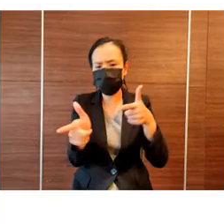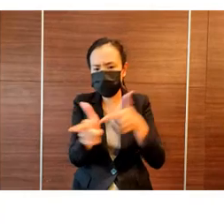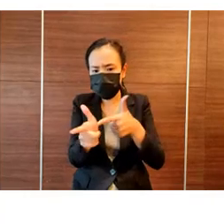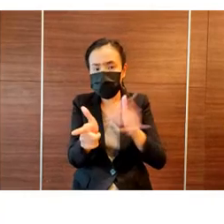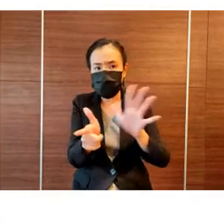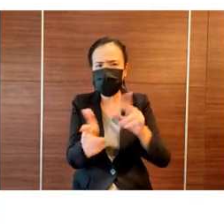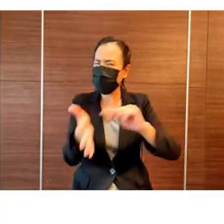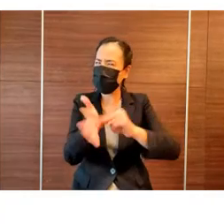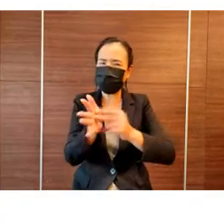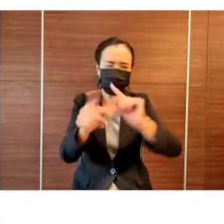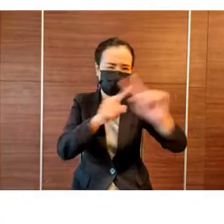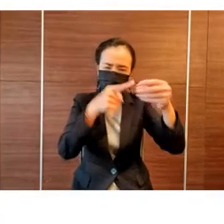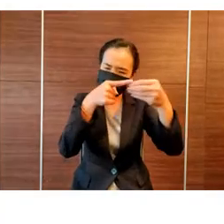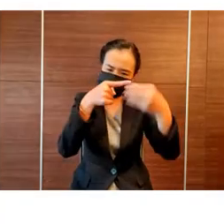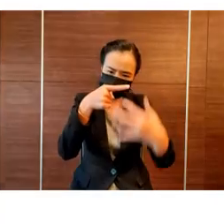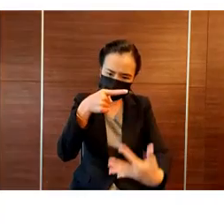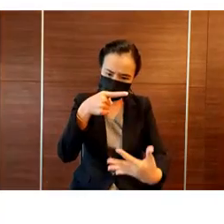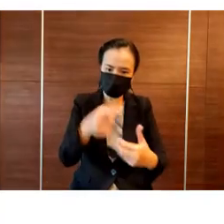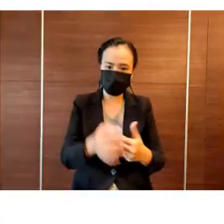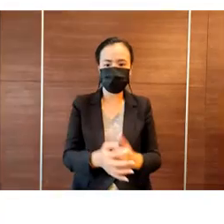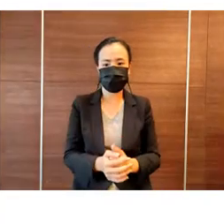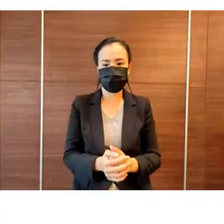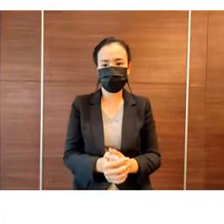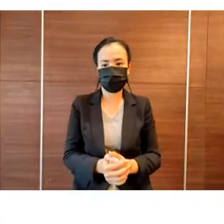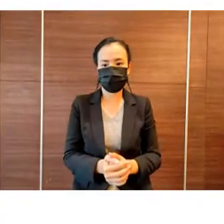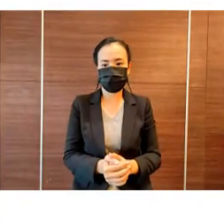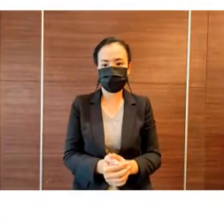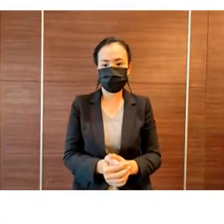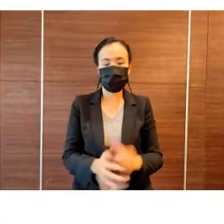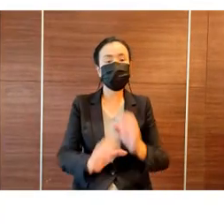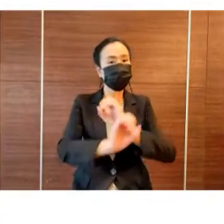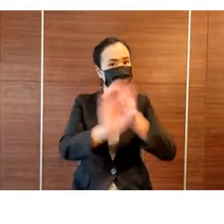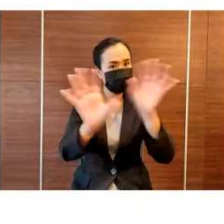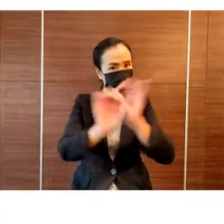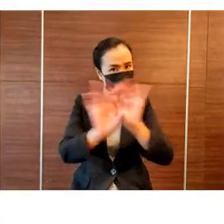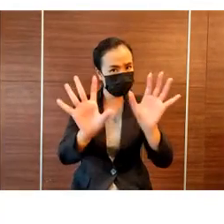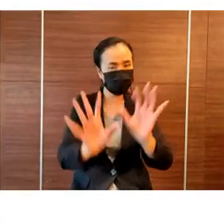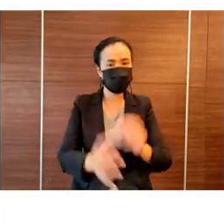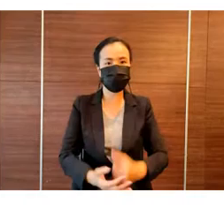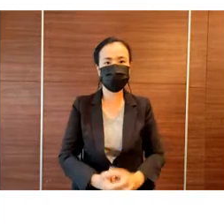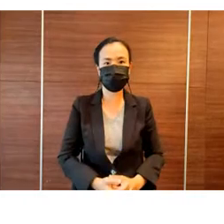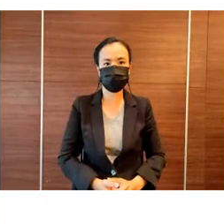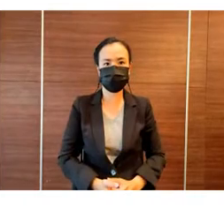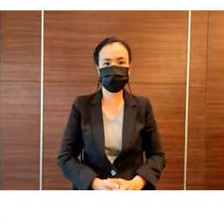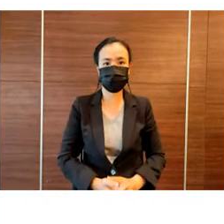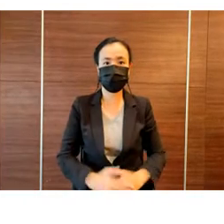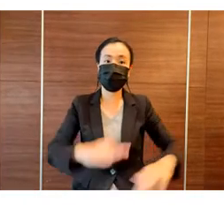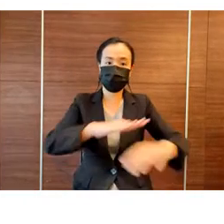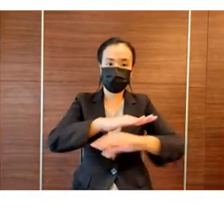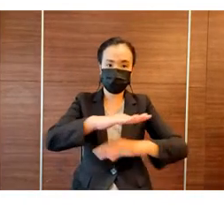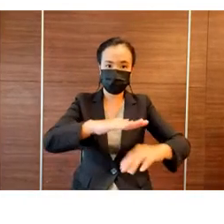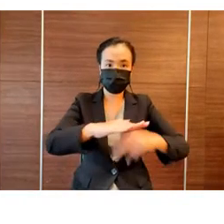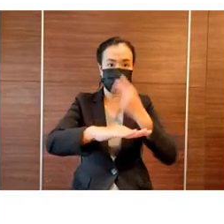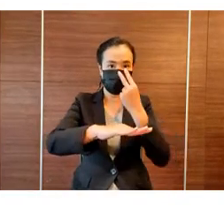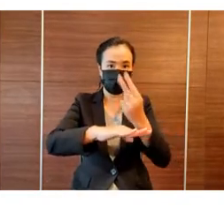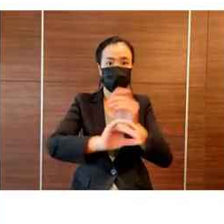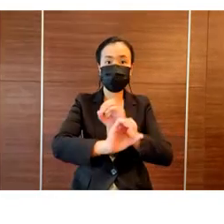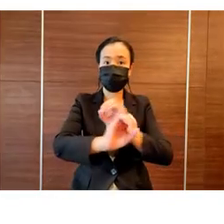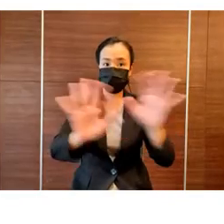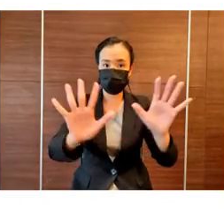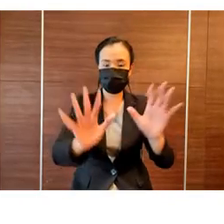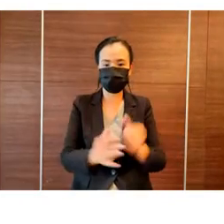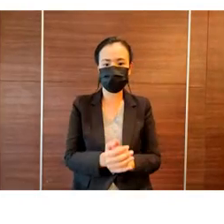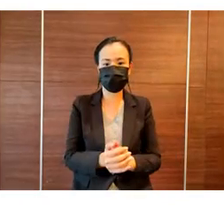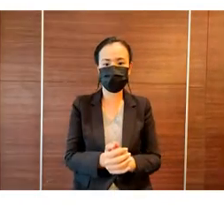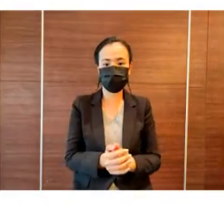มายอย่างอื่นเยอะเลยนะครับนะเพราะฉะนั้นตรงนี้เราก็เอาให้ชัดเจนนะครับนะมันเป็นหลักฐานเชิงประจักษ์นะครับนะที่เกิดจาก